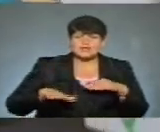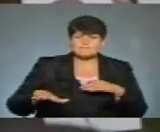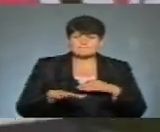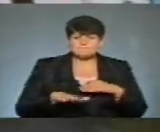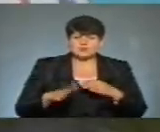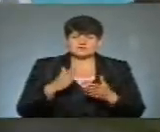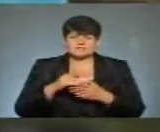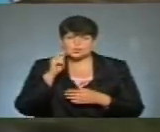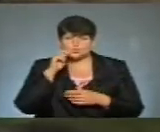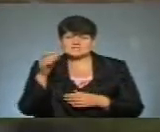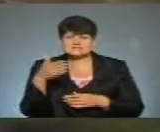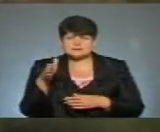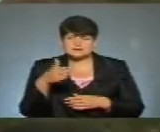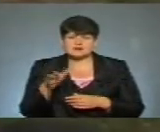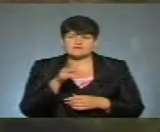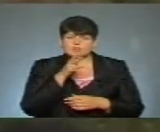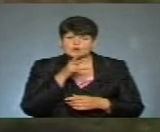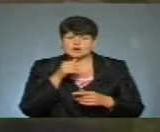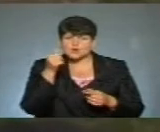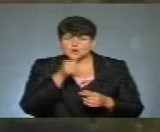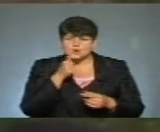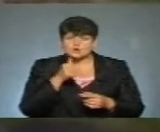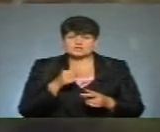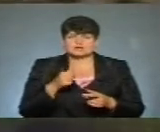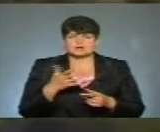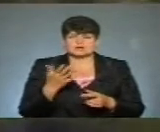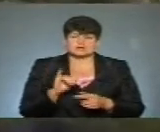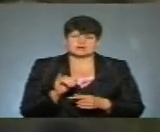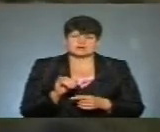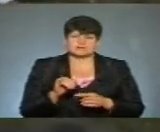є український прапор, пори року і портрет сім'ї.